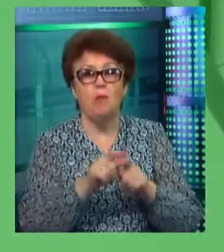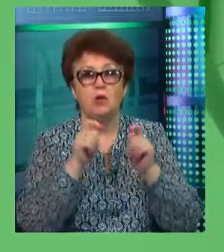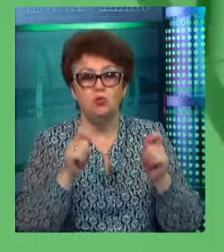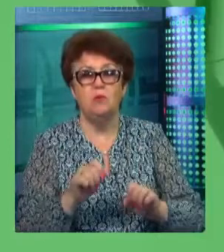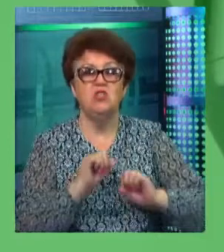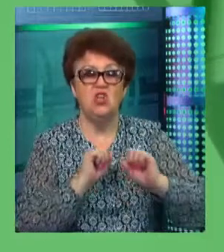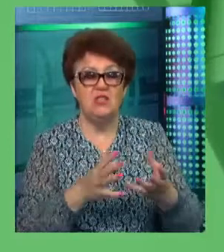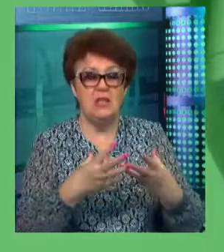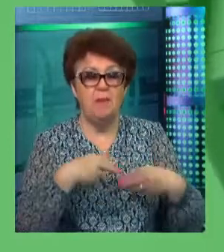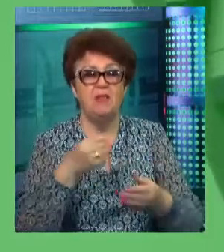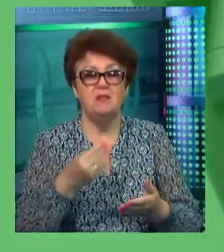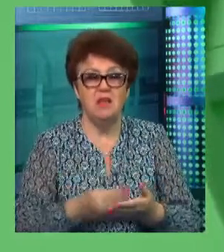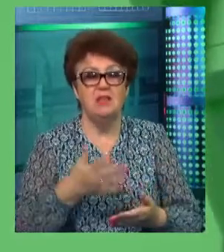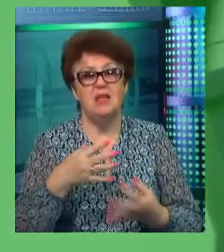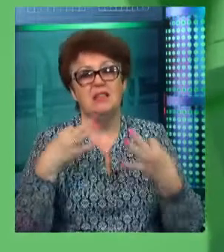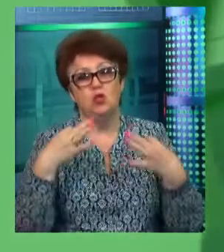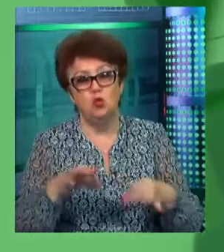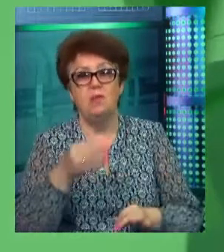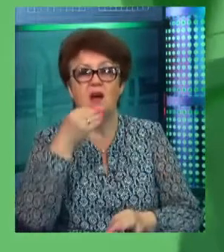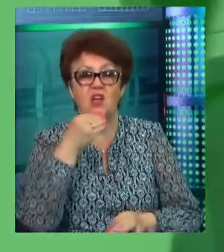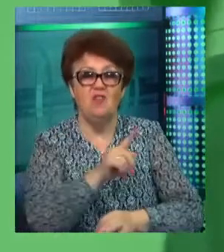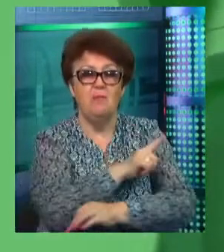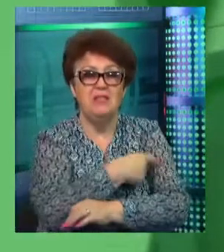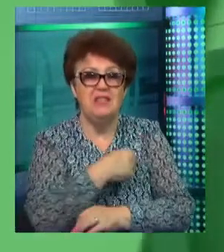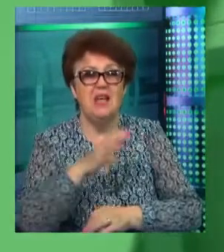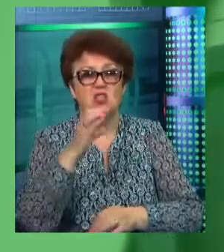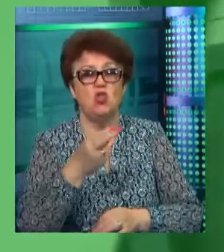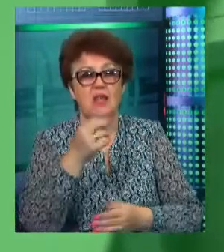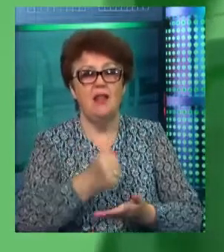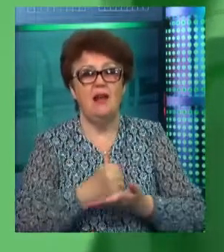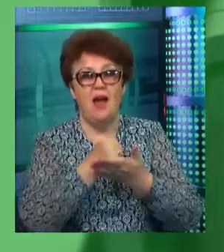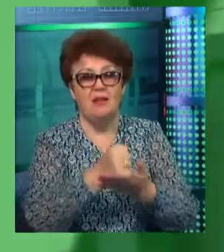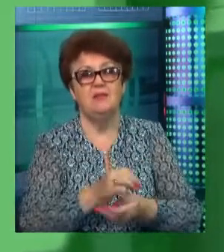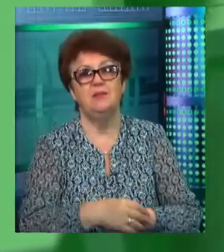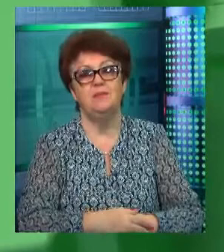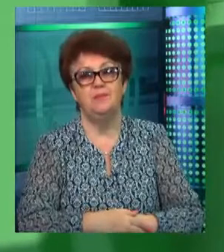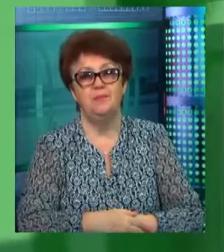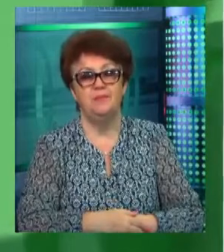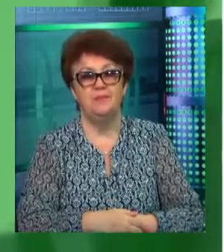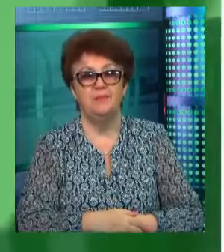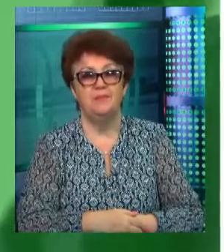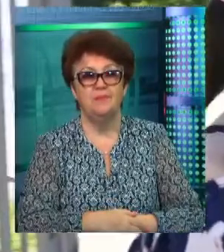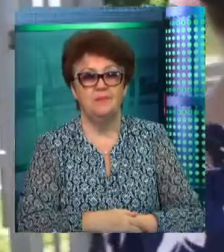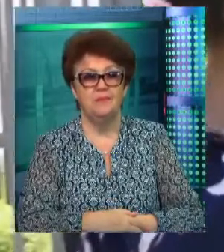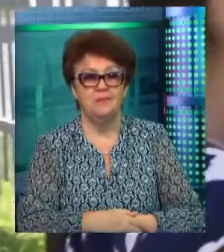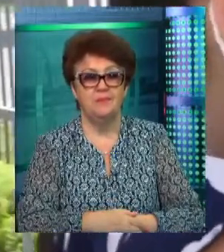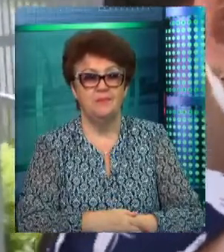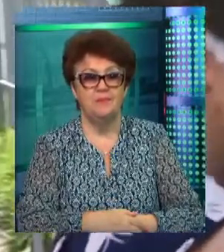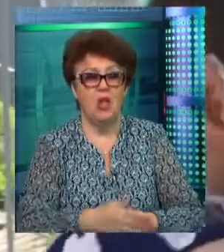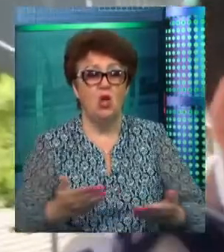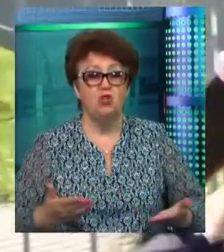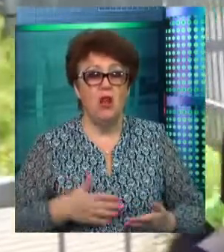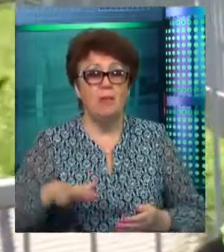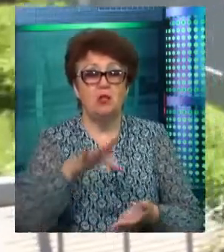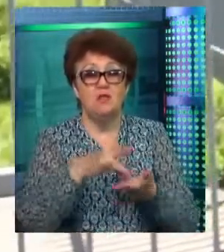защита семейных ценностей доступная и качественная медицина и социальные гарантии и горе марфы гребенчук события брянск житель областного